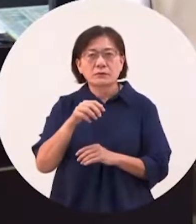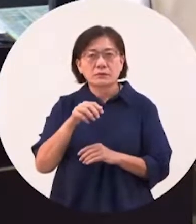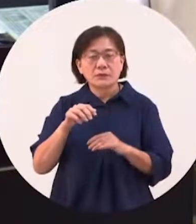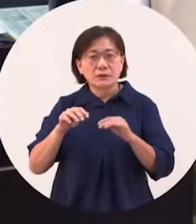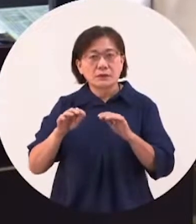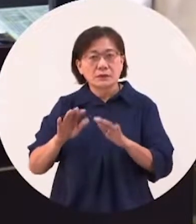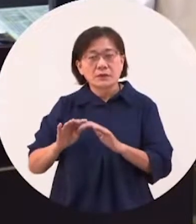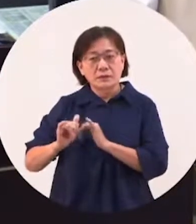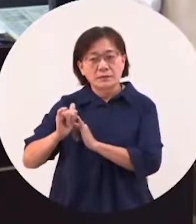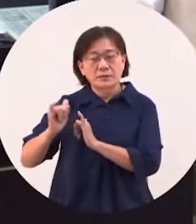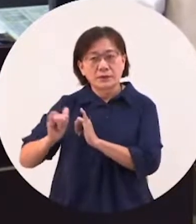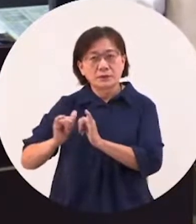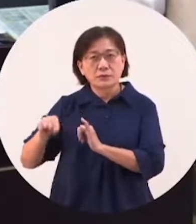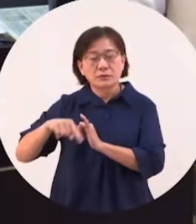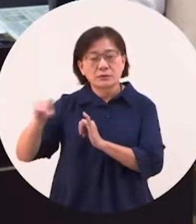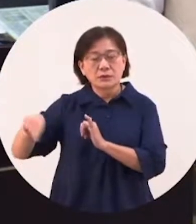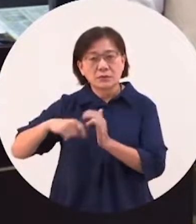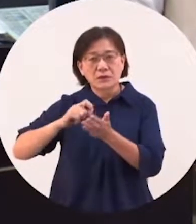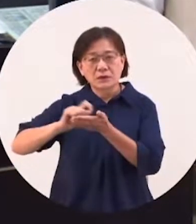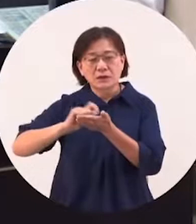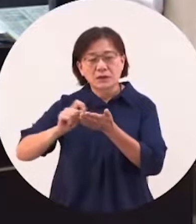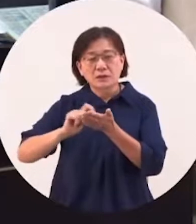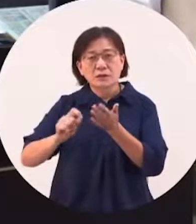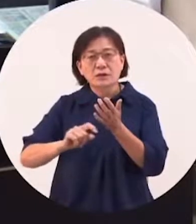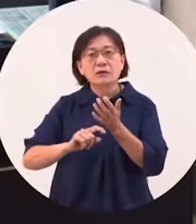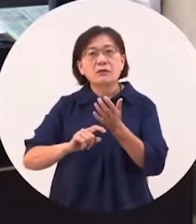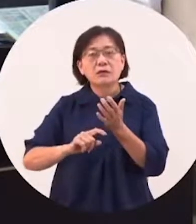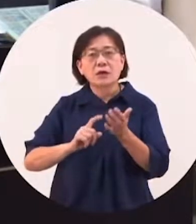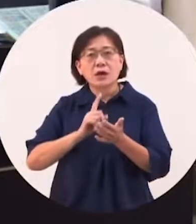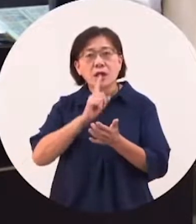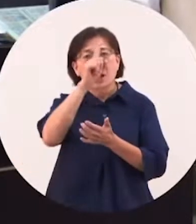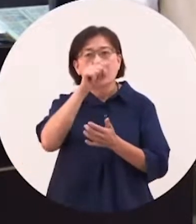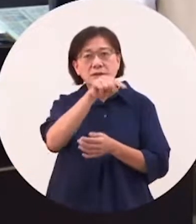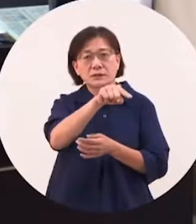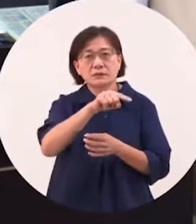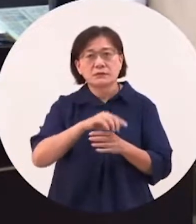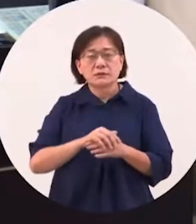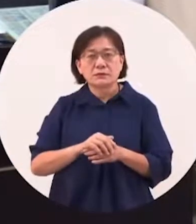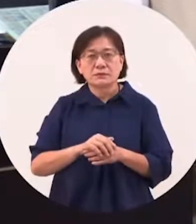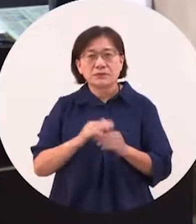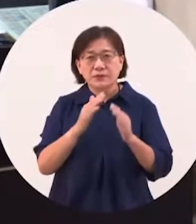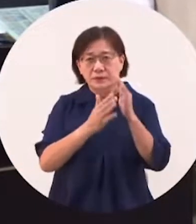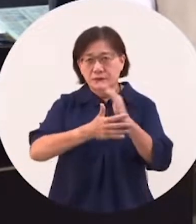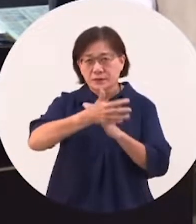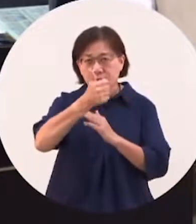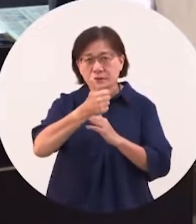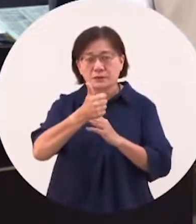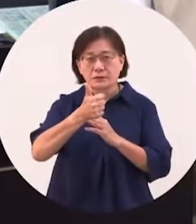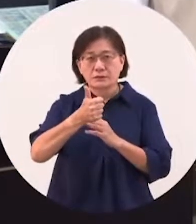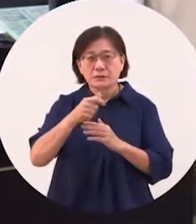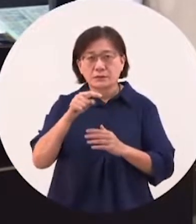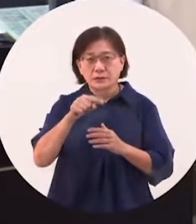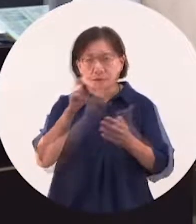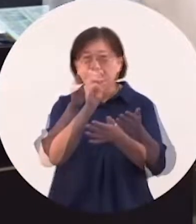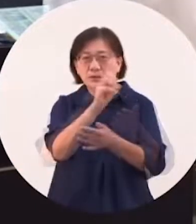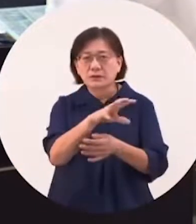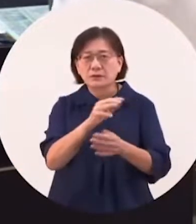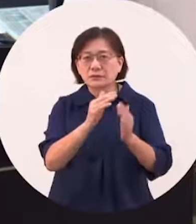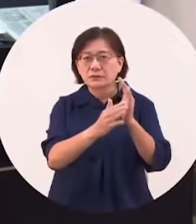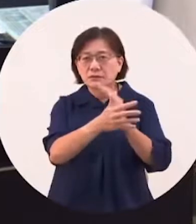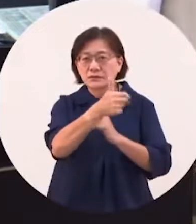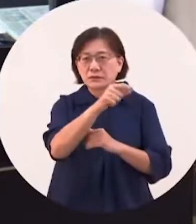底，哦，检举函内底，市长你看这份来咧咧。公文甲退出